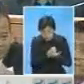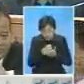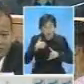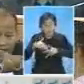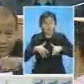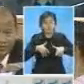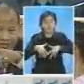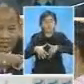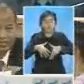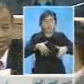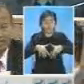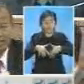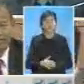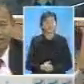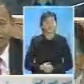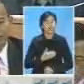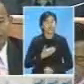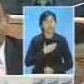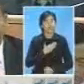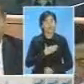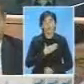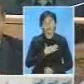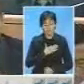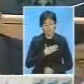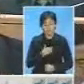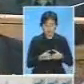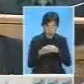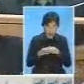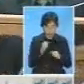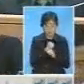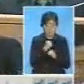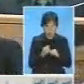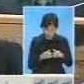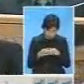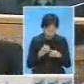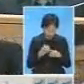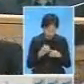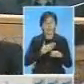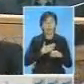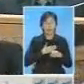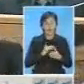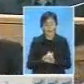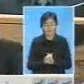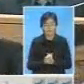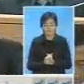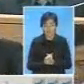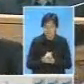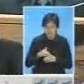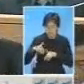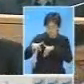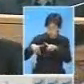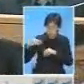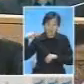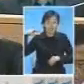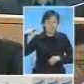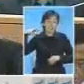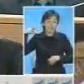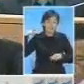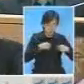นผมเองก็ได้อาศัยทีมงานที่มีอยู่ไปหาแนวร่วมก็คืออาสาสมัครจิตอาส